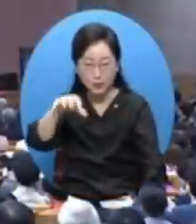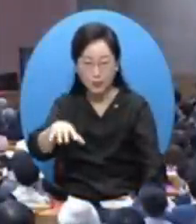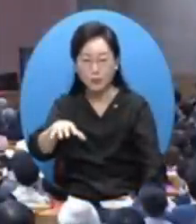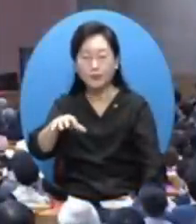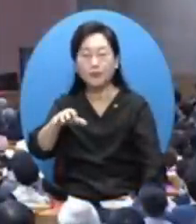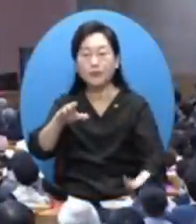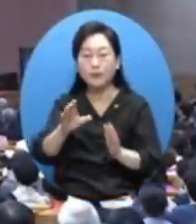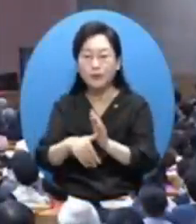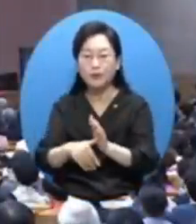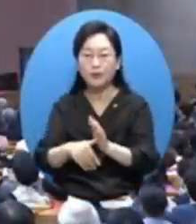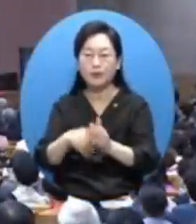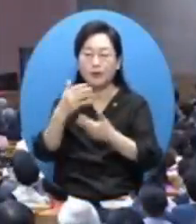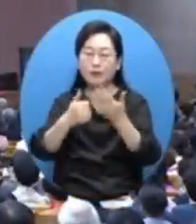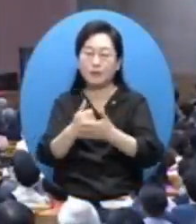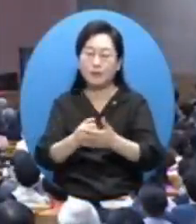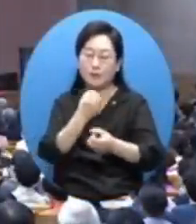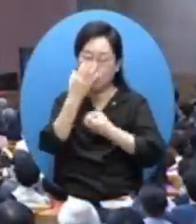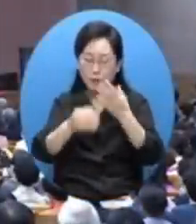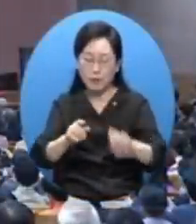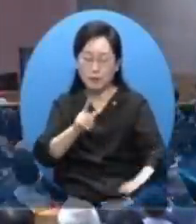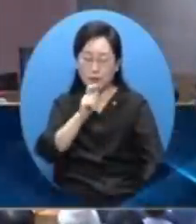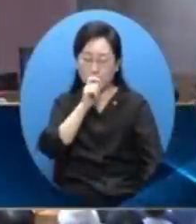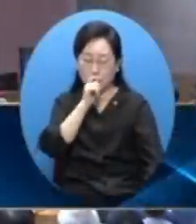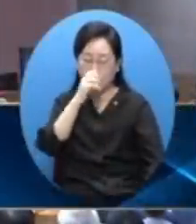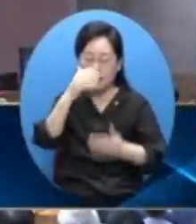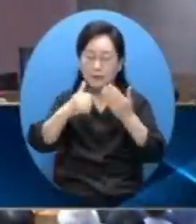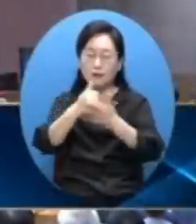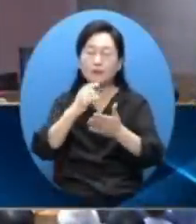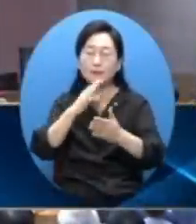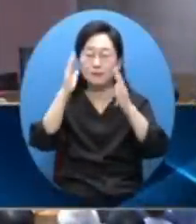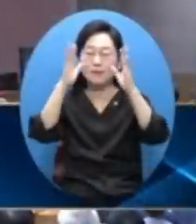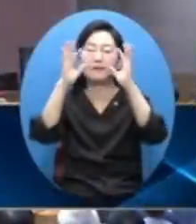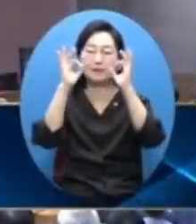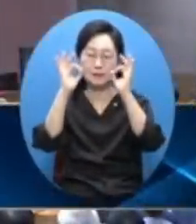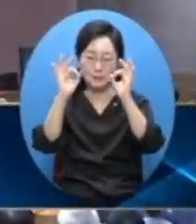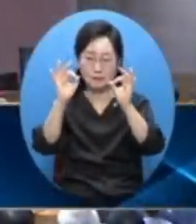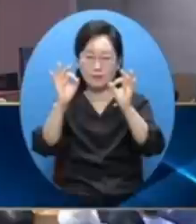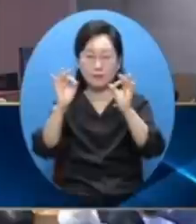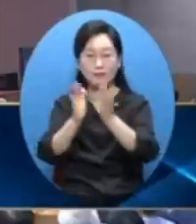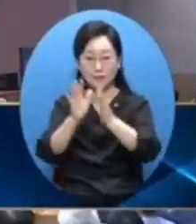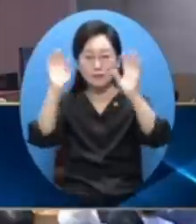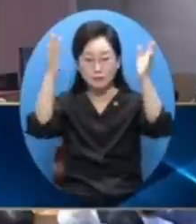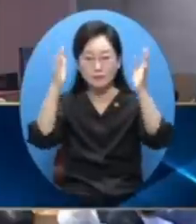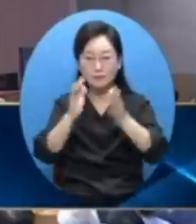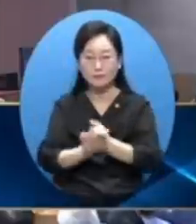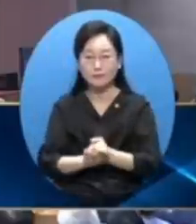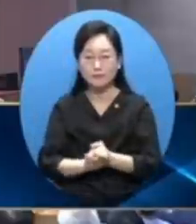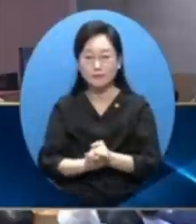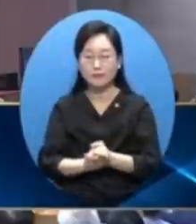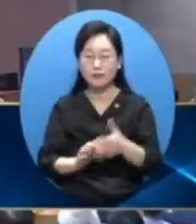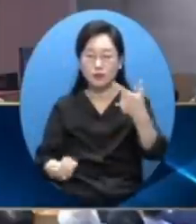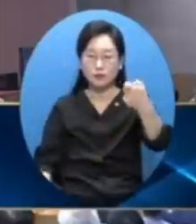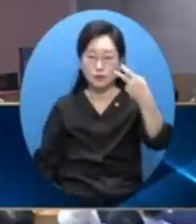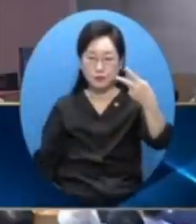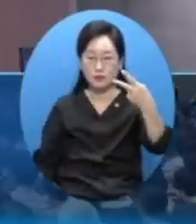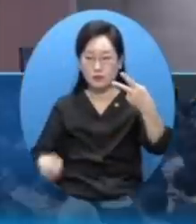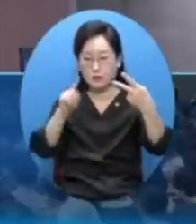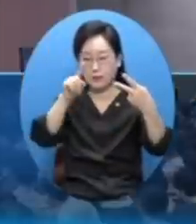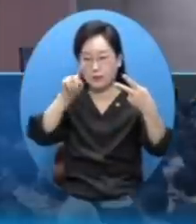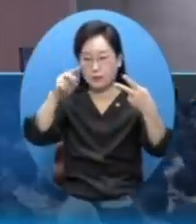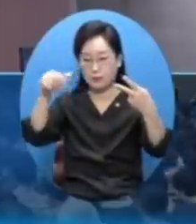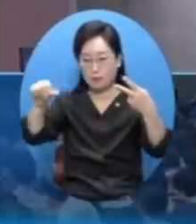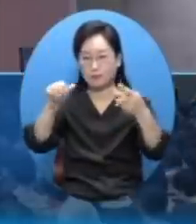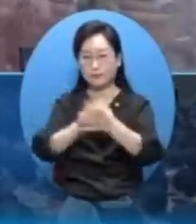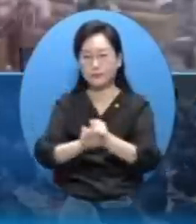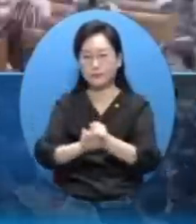고백했습니다 잠잠히 하나님만 바라라 할렐루야 62편 1조 5절입니다 나의